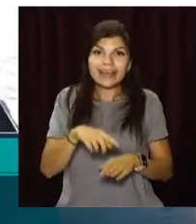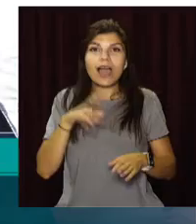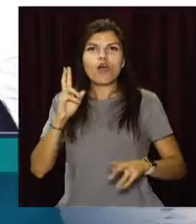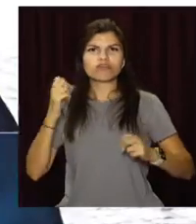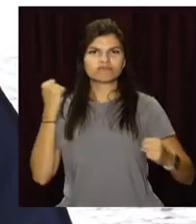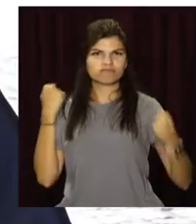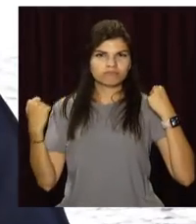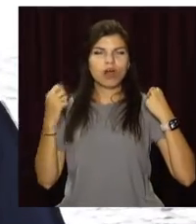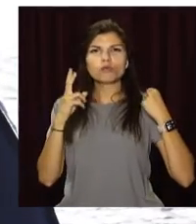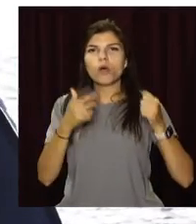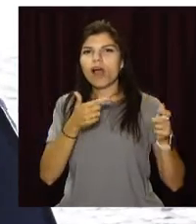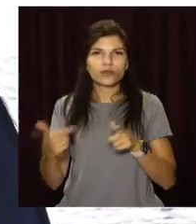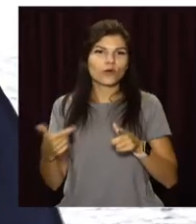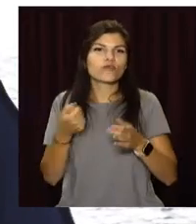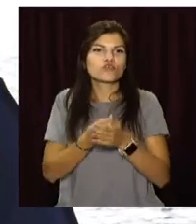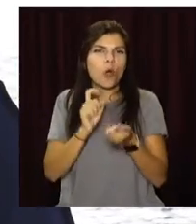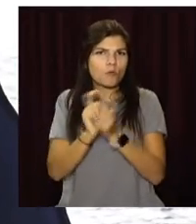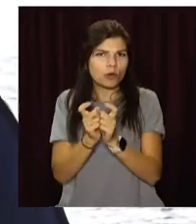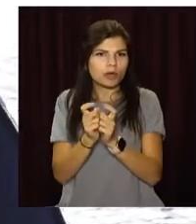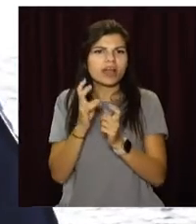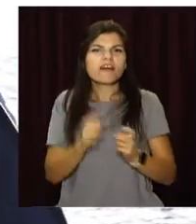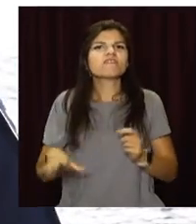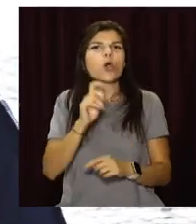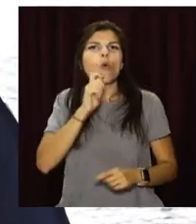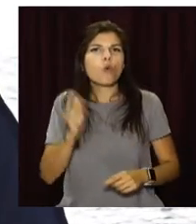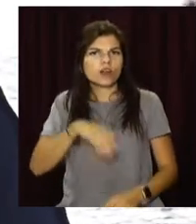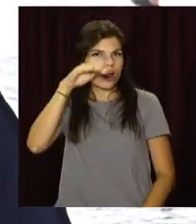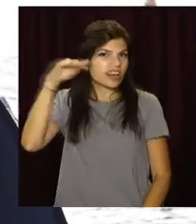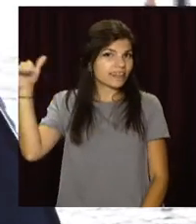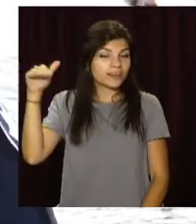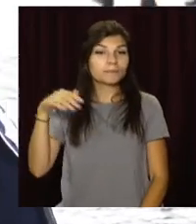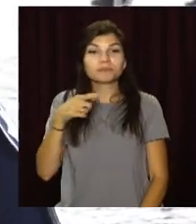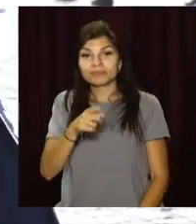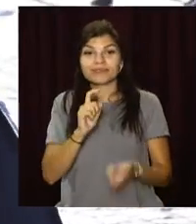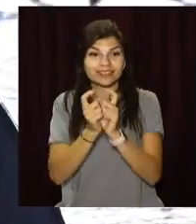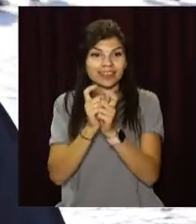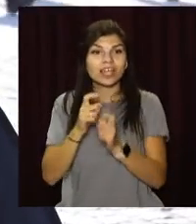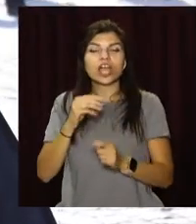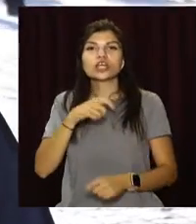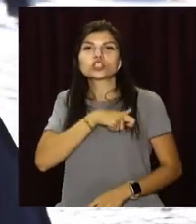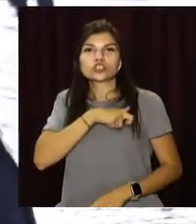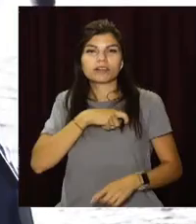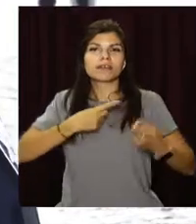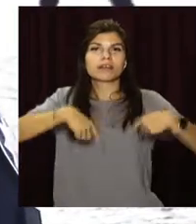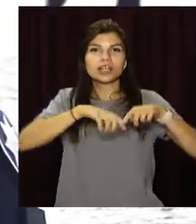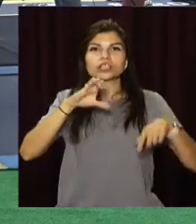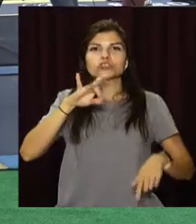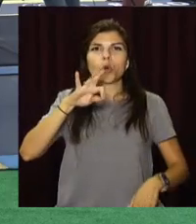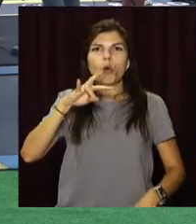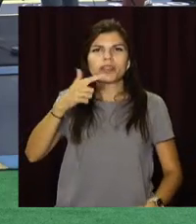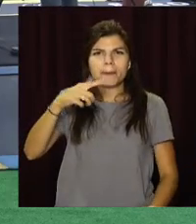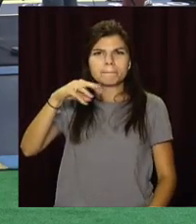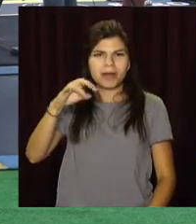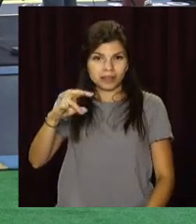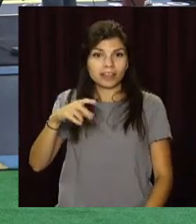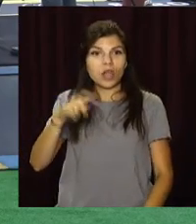тут. Тобто тут ми вже бачимо тих атлетів, які готові до боротьби на всеукраїнському рівні. За